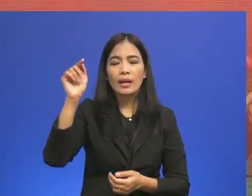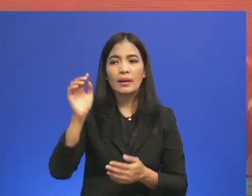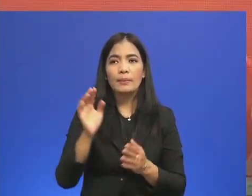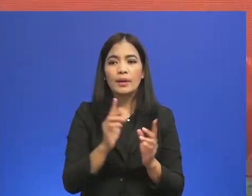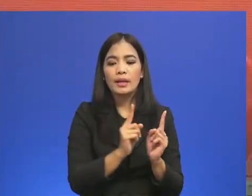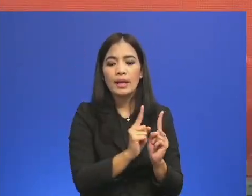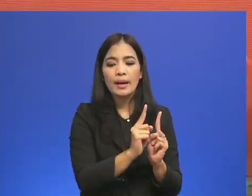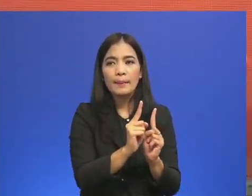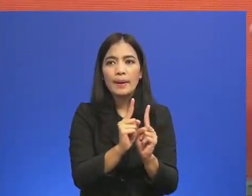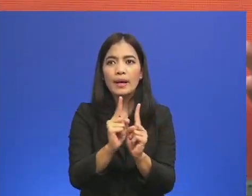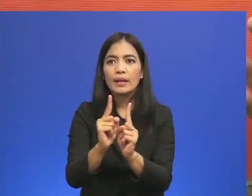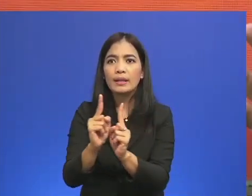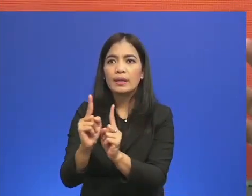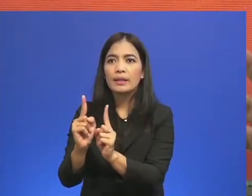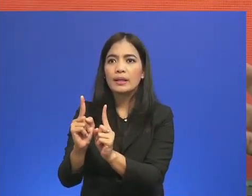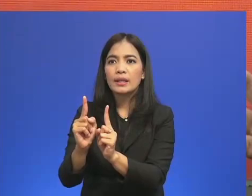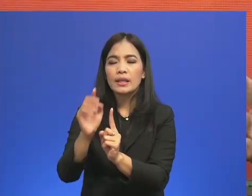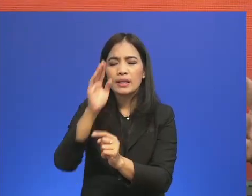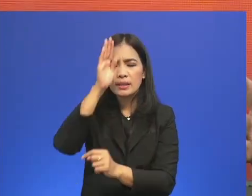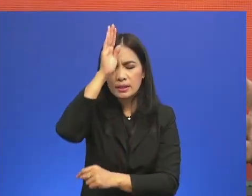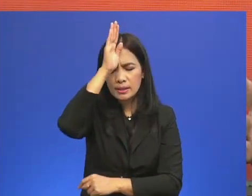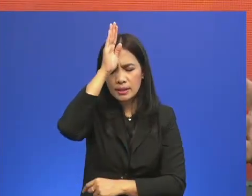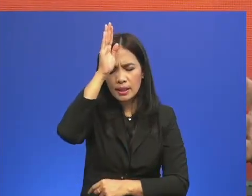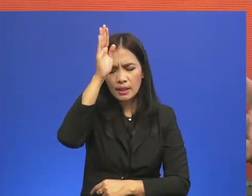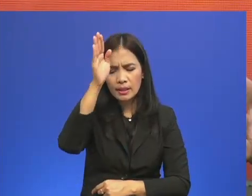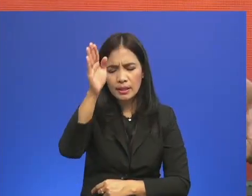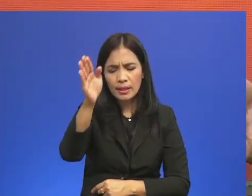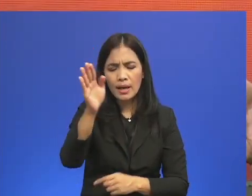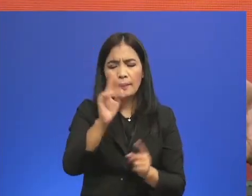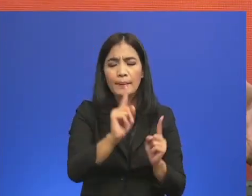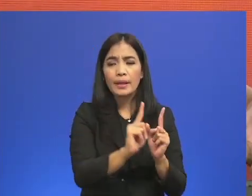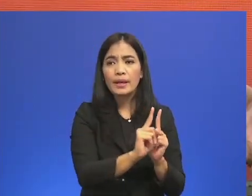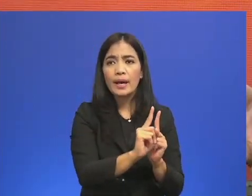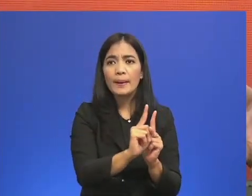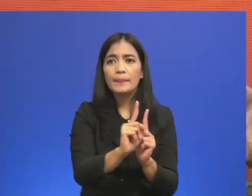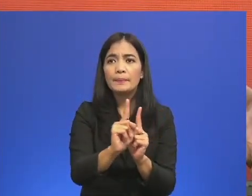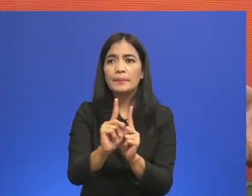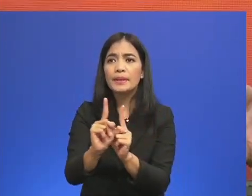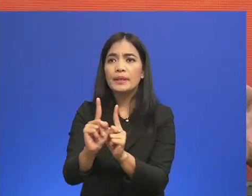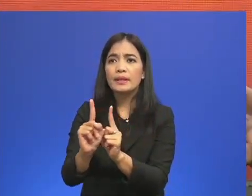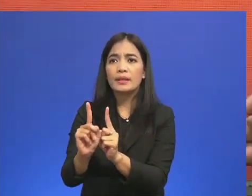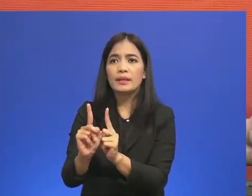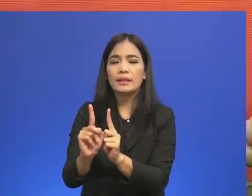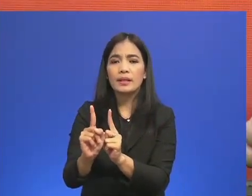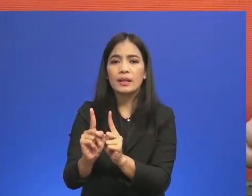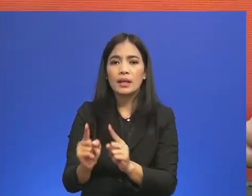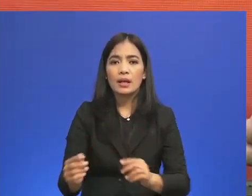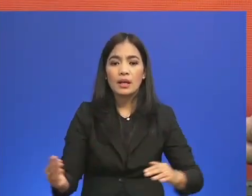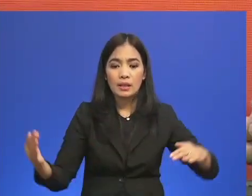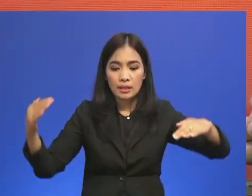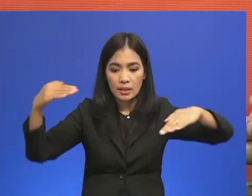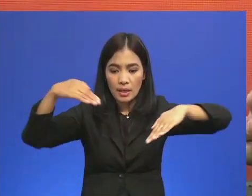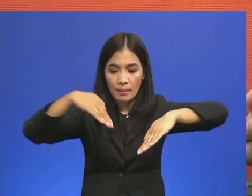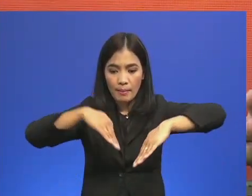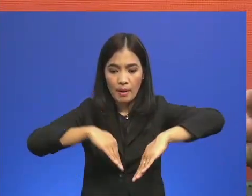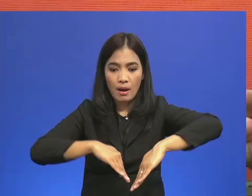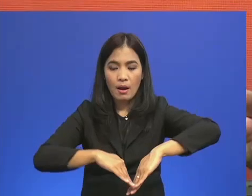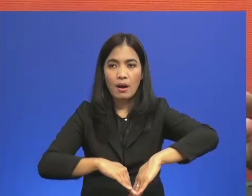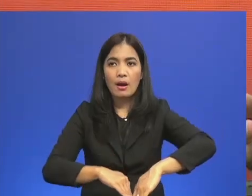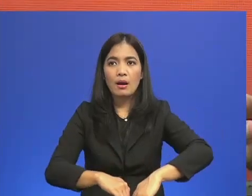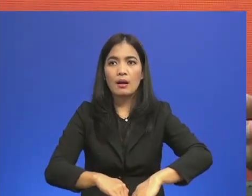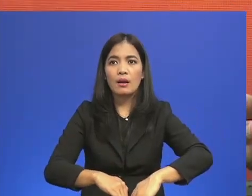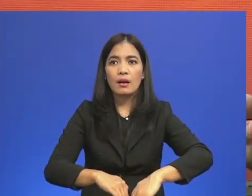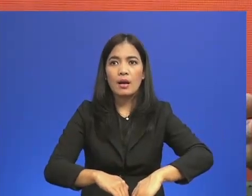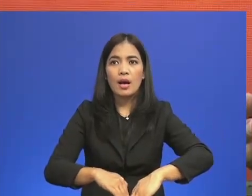Kaulah yang menemani, setia mendampingi di lembah